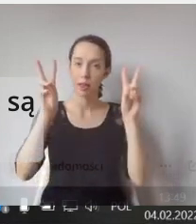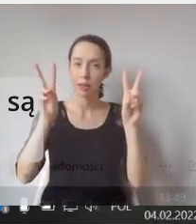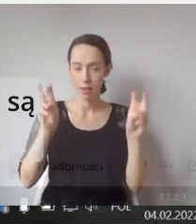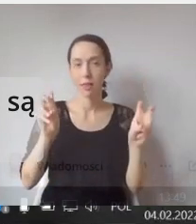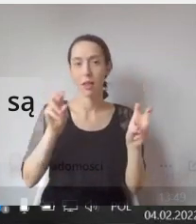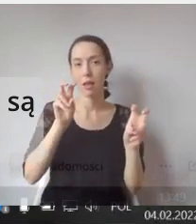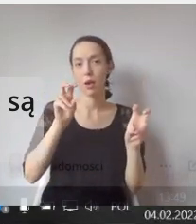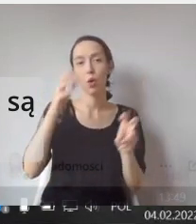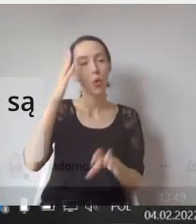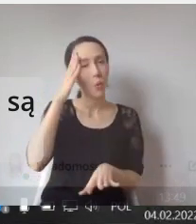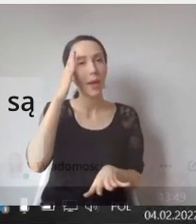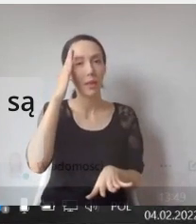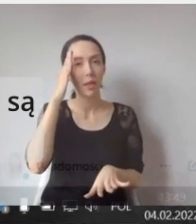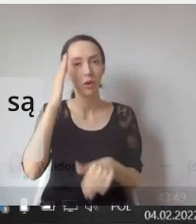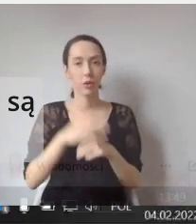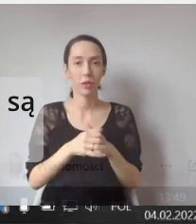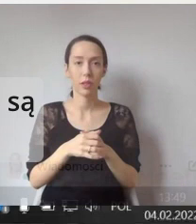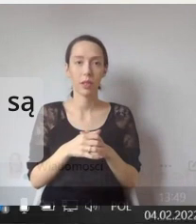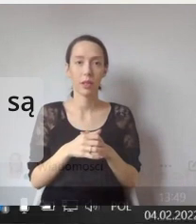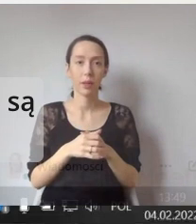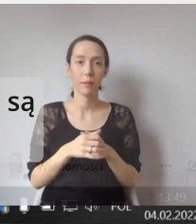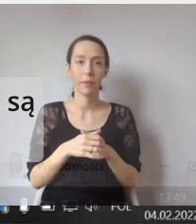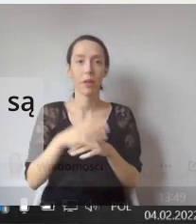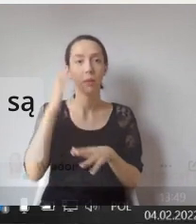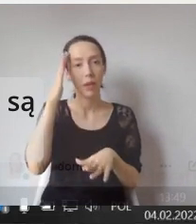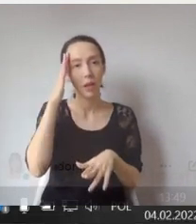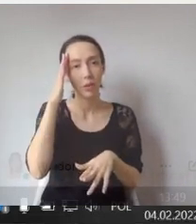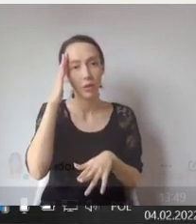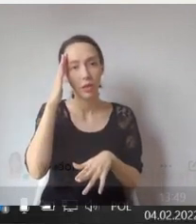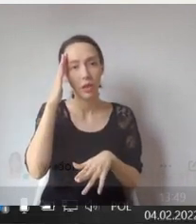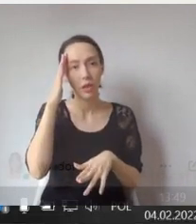umiejętności, tak naprawdę to są umiejętności i potwierdzenia.